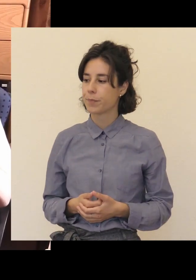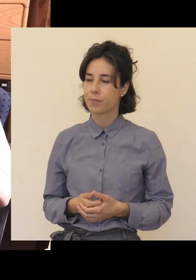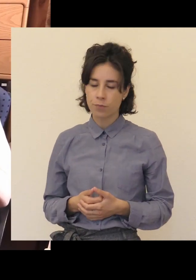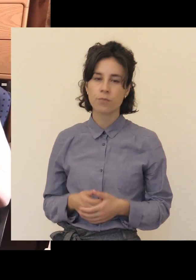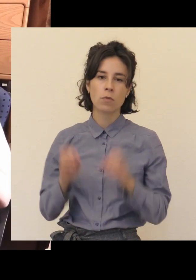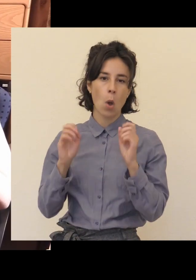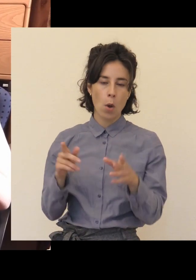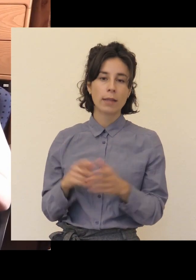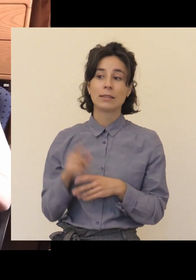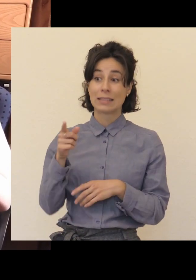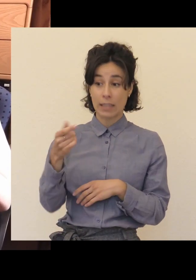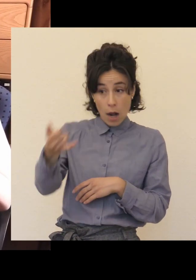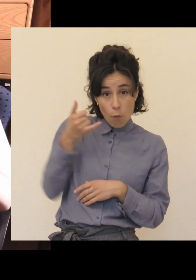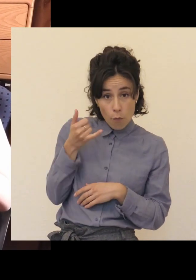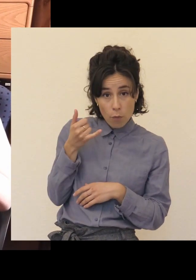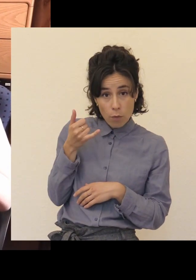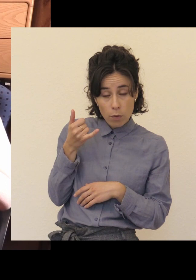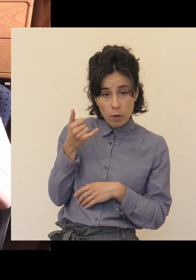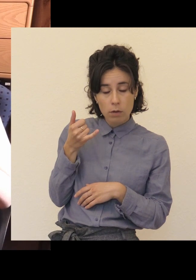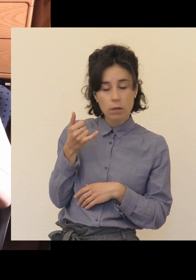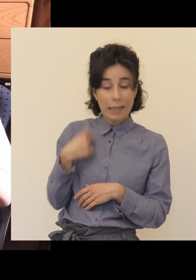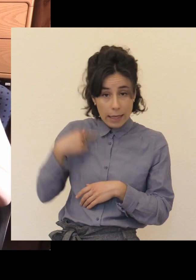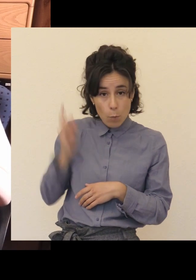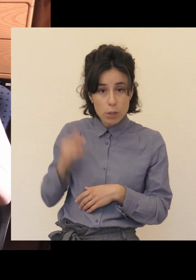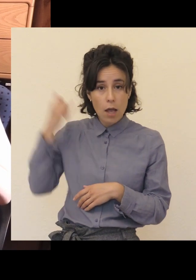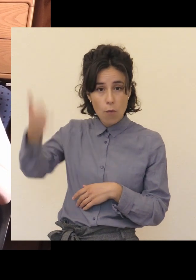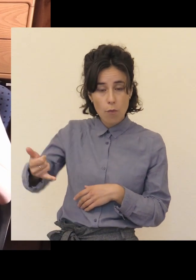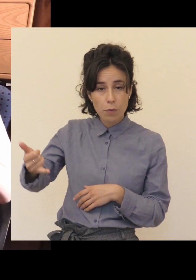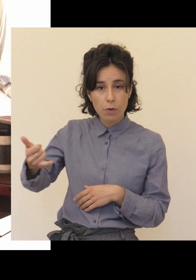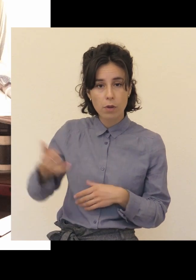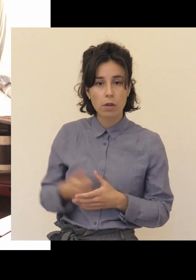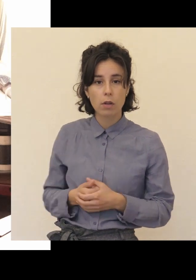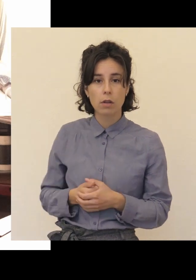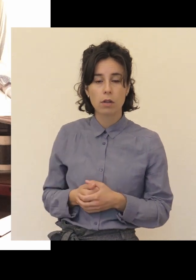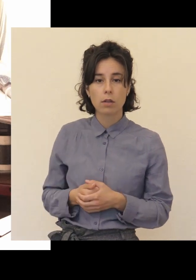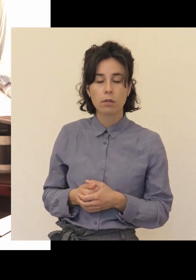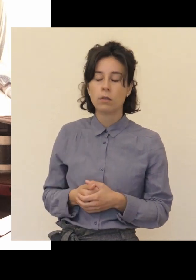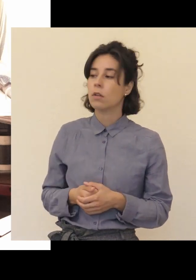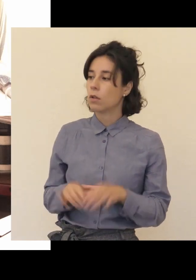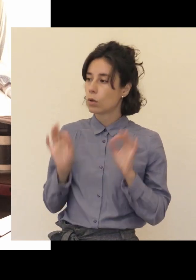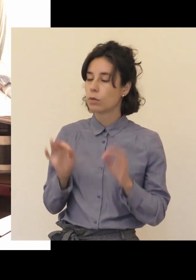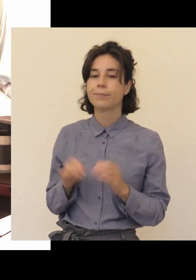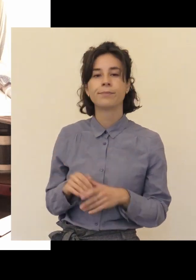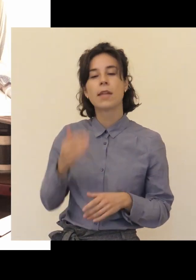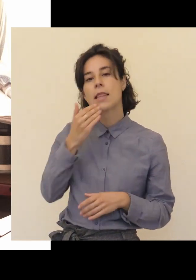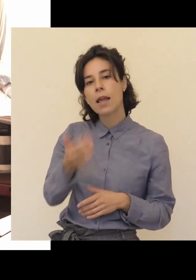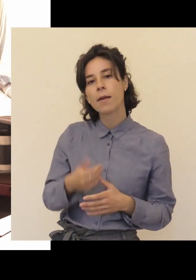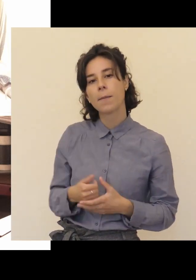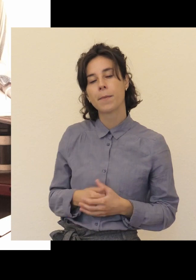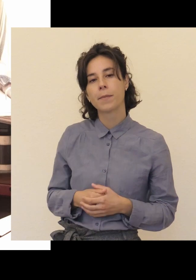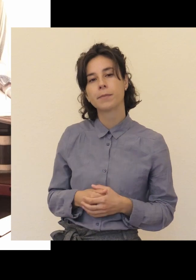Okay, dann rufen Sie mich an. Nein, ich muss wieder anrufen. Gut. Dankeschön.